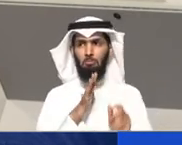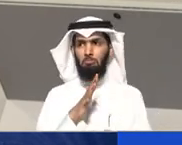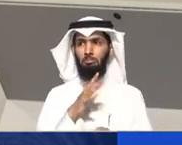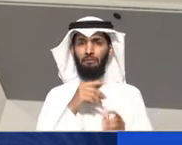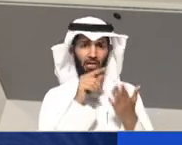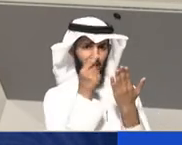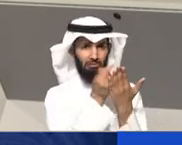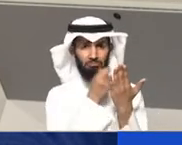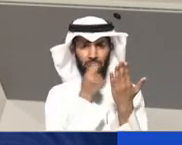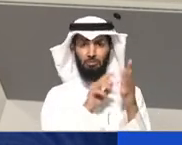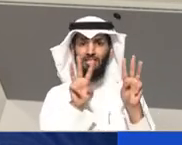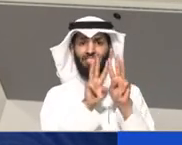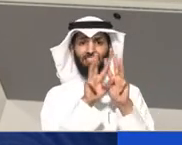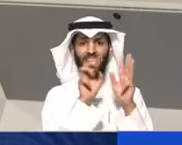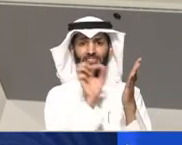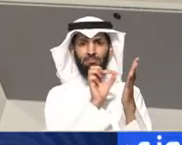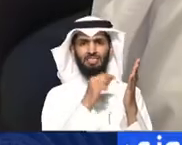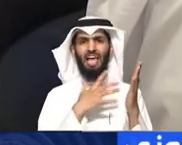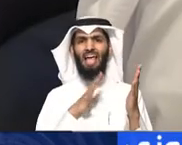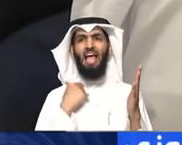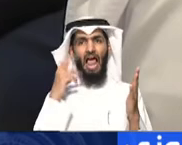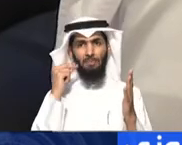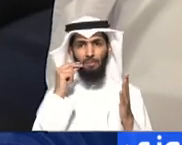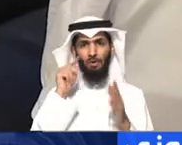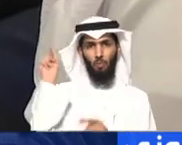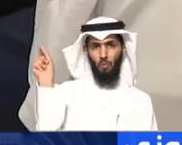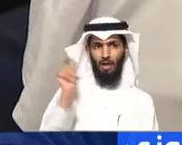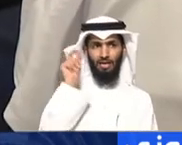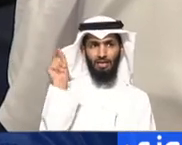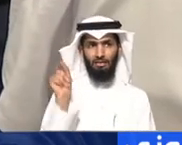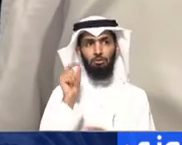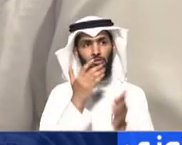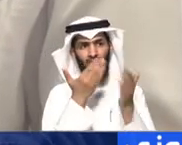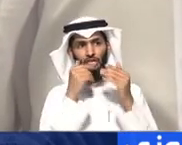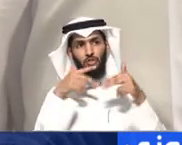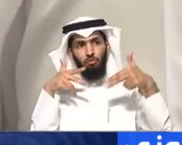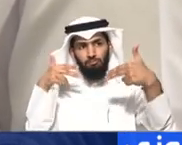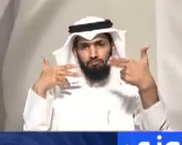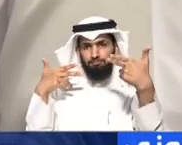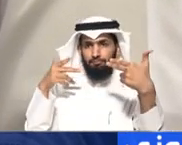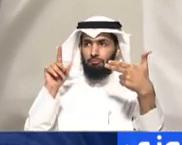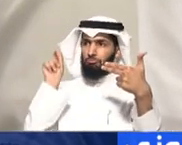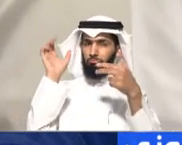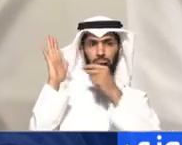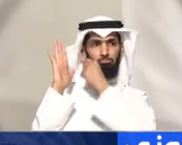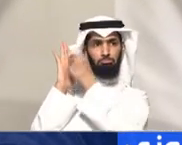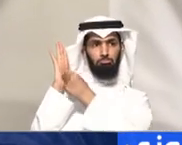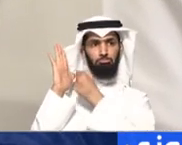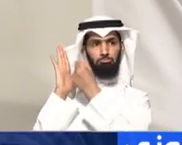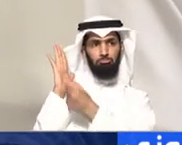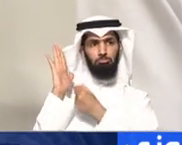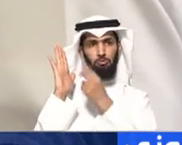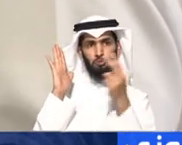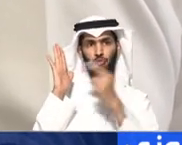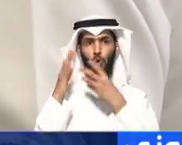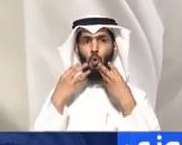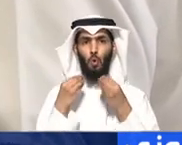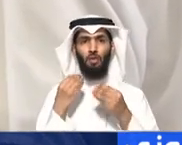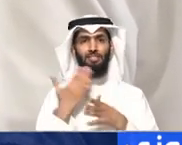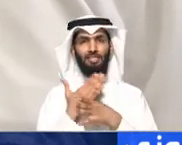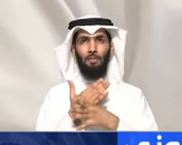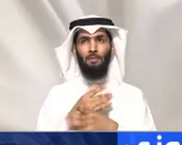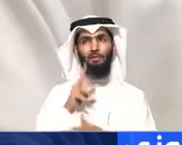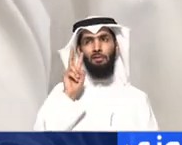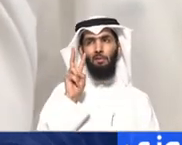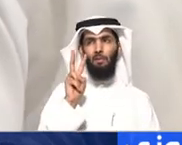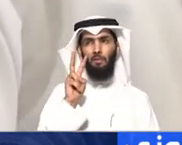هذه لأوضح للطالب أو أني بعد أشد انتباهه أكثر أنه يركز معي في المقرر، علشان أعيش جو التعليم التقليدي، ما